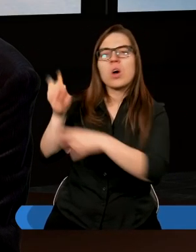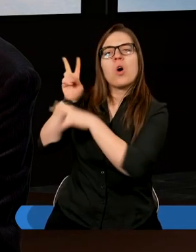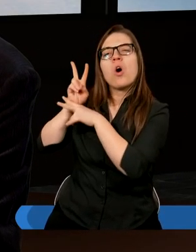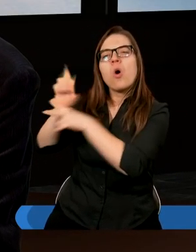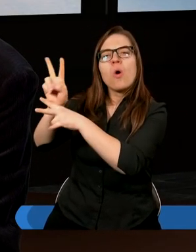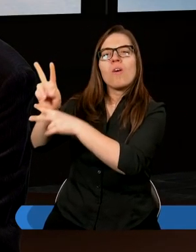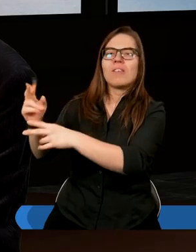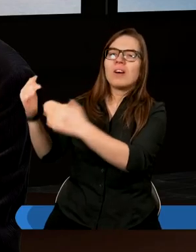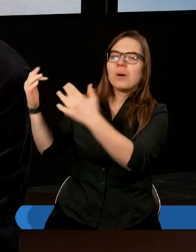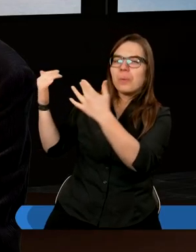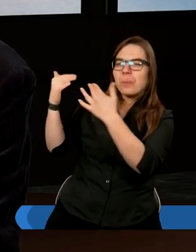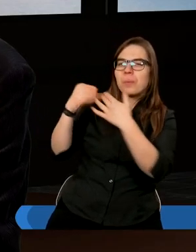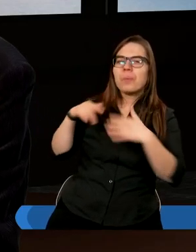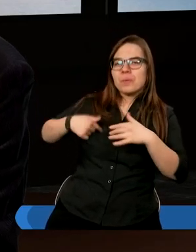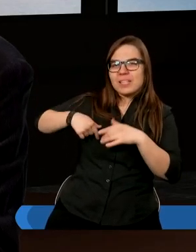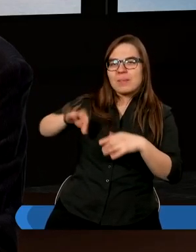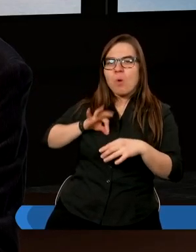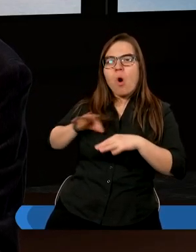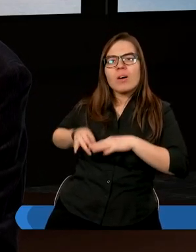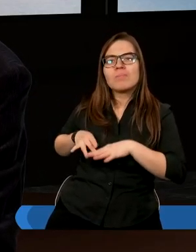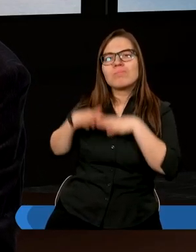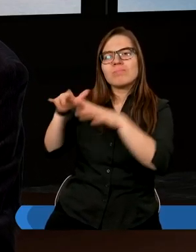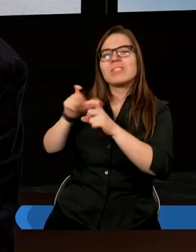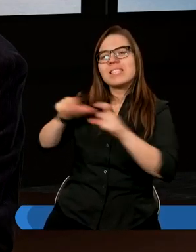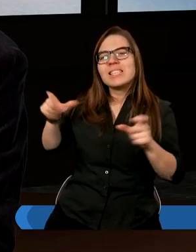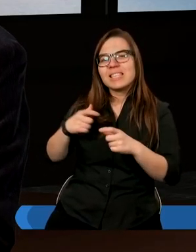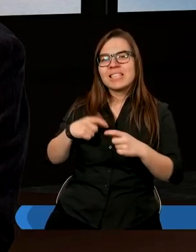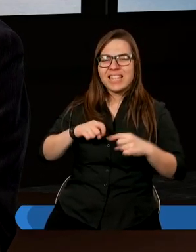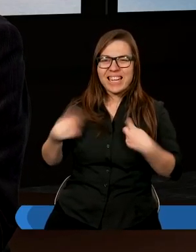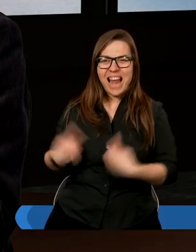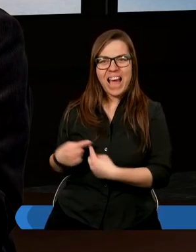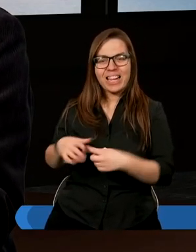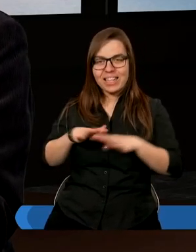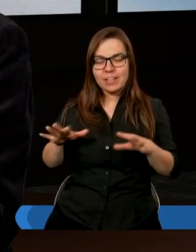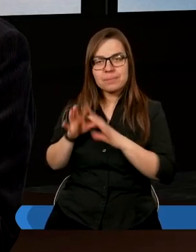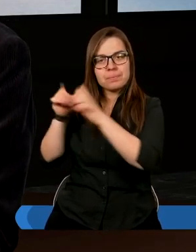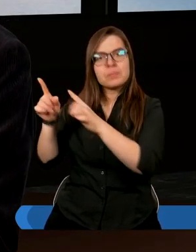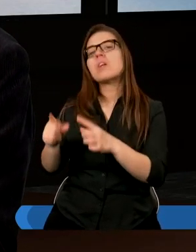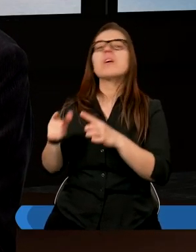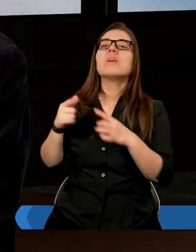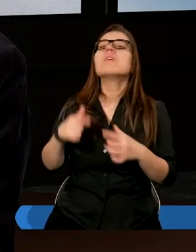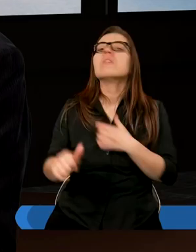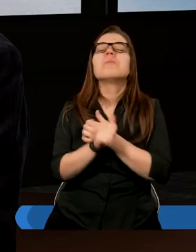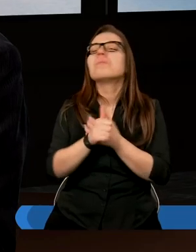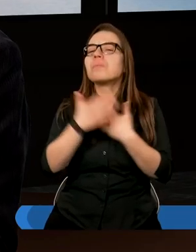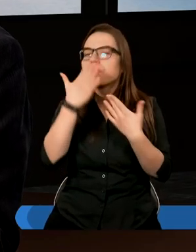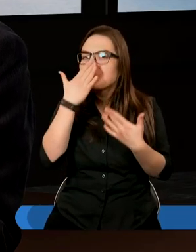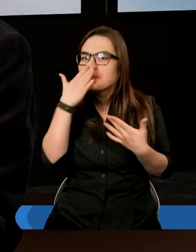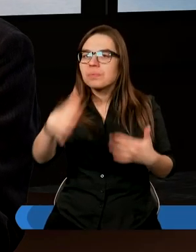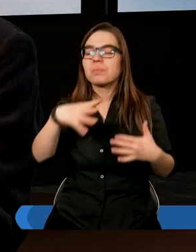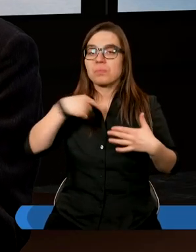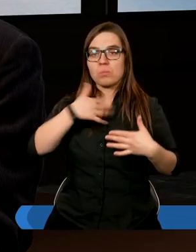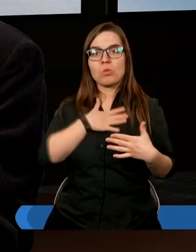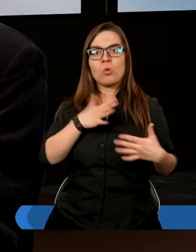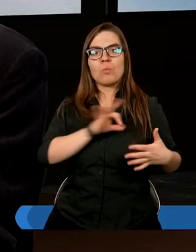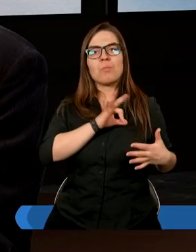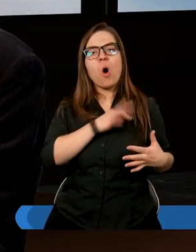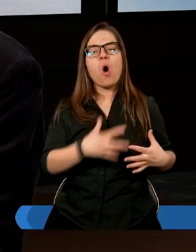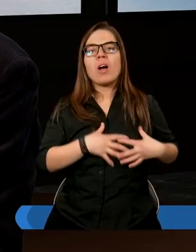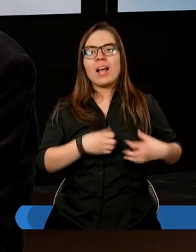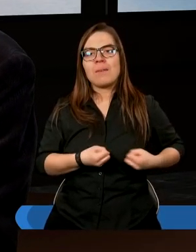płynąca z serca pojawia się wtedy, gdy mamy do czynienia z czymś, co w